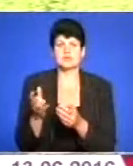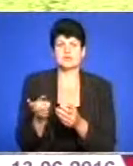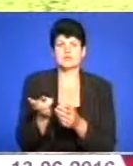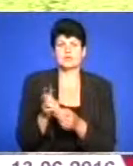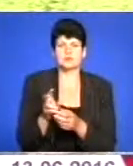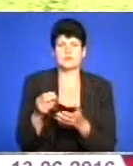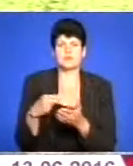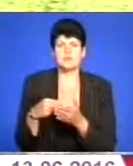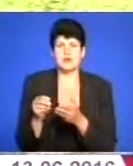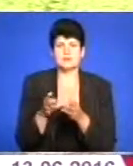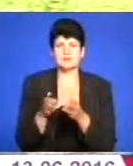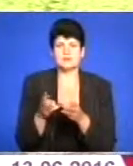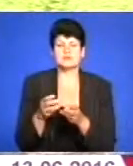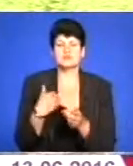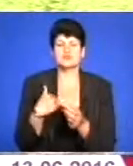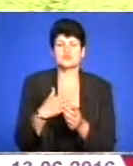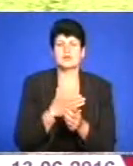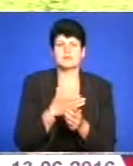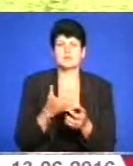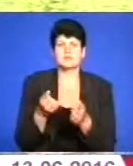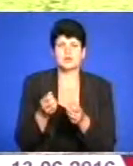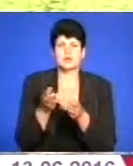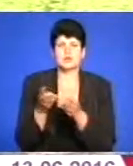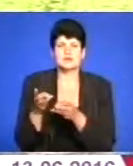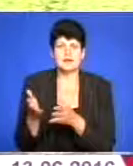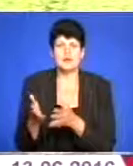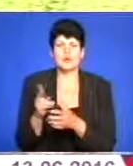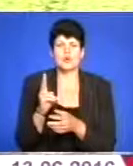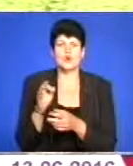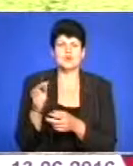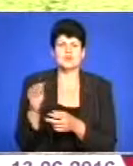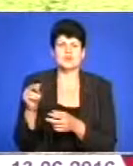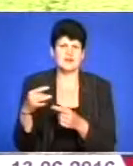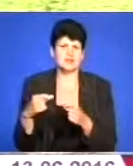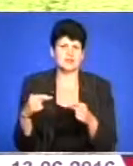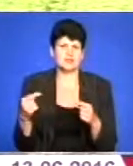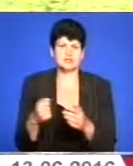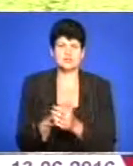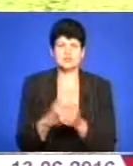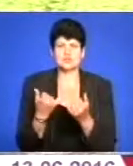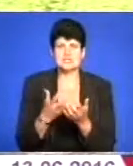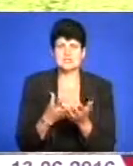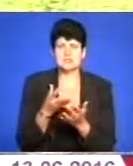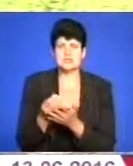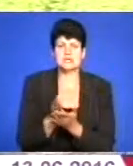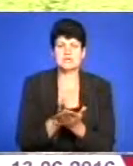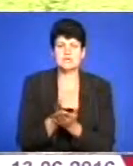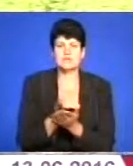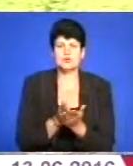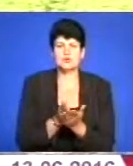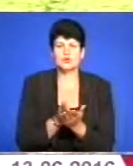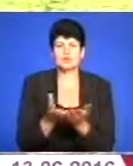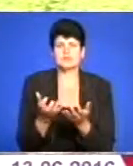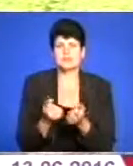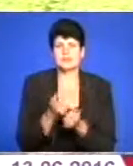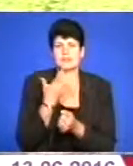себе, що ми її зробимо, навіть якщо нам не вийде виділити кошти, то ми обов'язково інвестор. Ну, це є практика